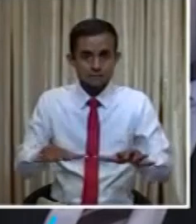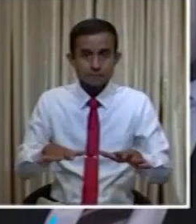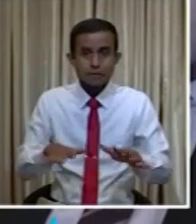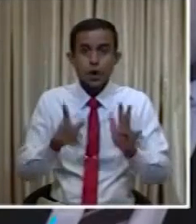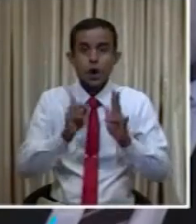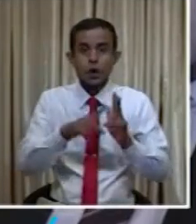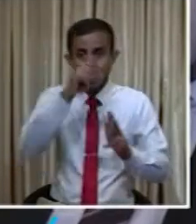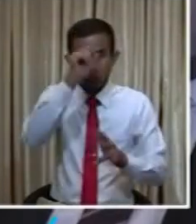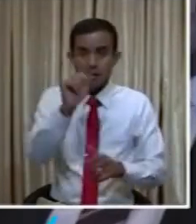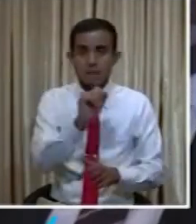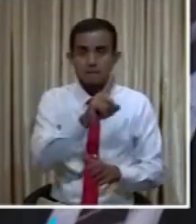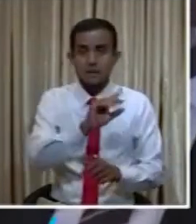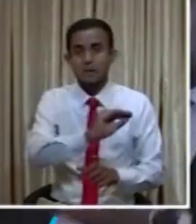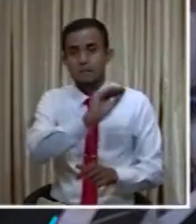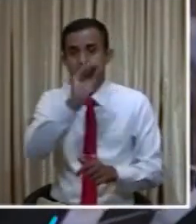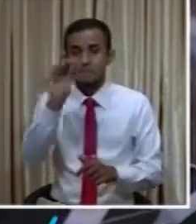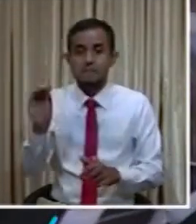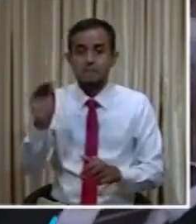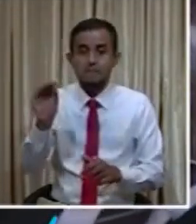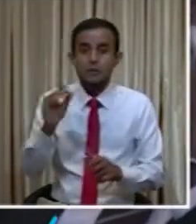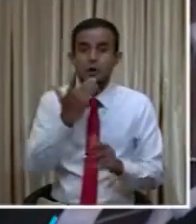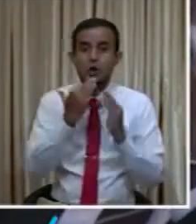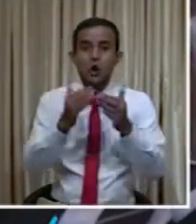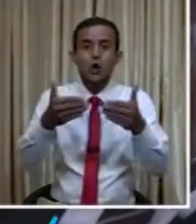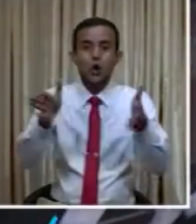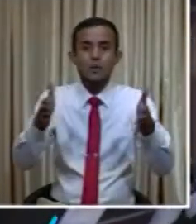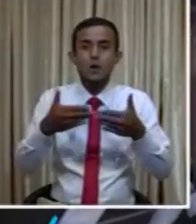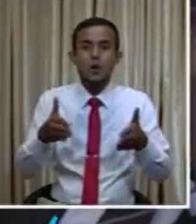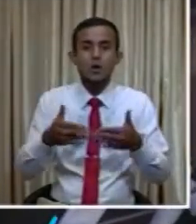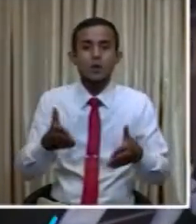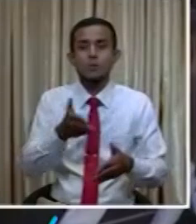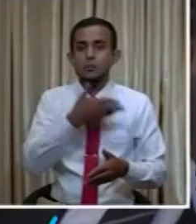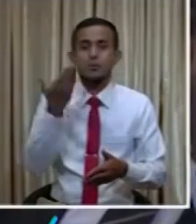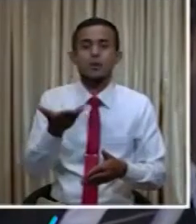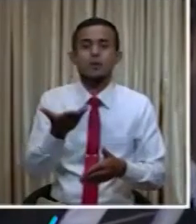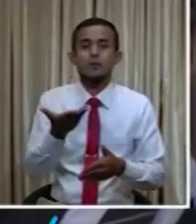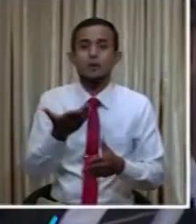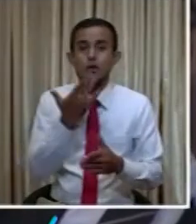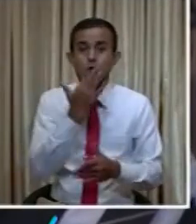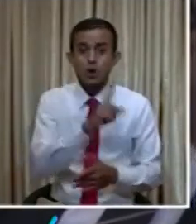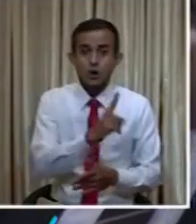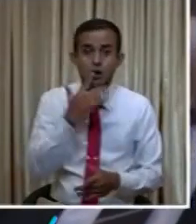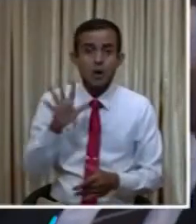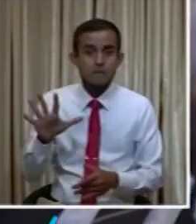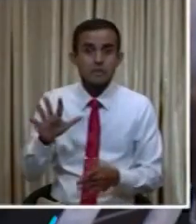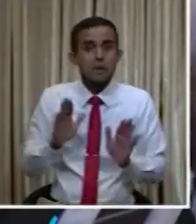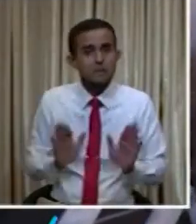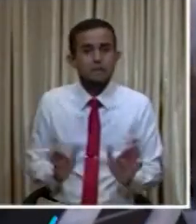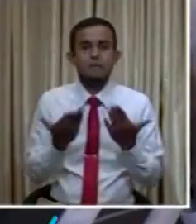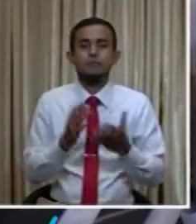ඔක්තෝබර් මාසේ පළවෙනිදාන් පස්සේ තමයි පාසල් විවෘත කරන්න පුළුවන්කම ආවේ. ප්‍රාථමික පන්ති වලින් ආරම්භ